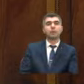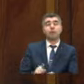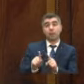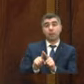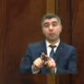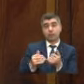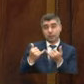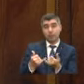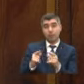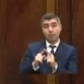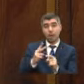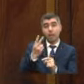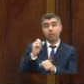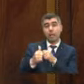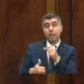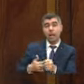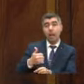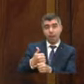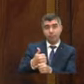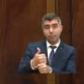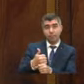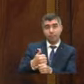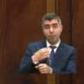التسيير والتدبير 20 عام خصهم بعد